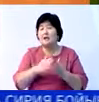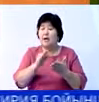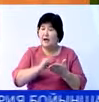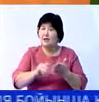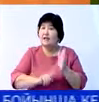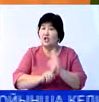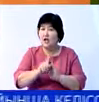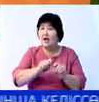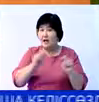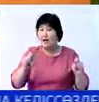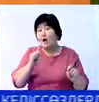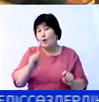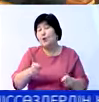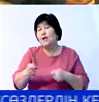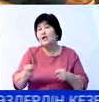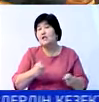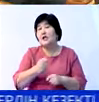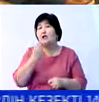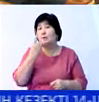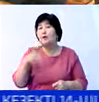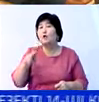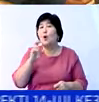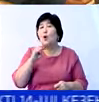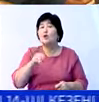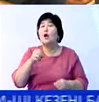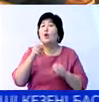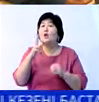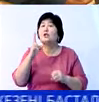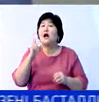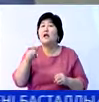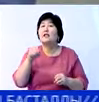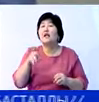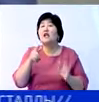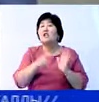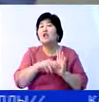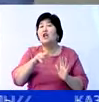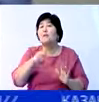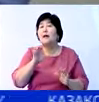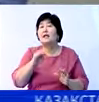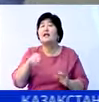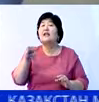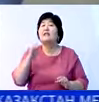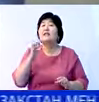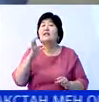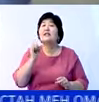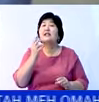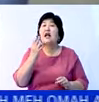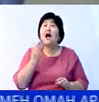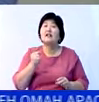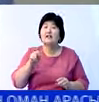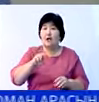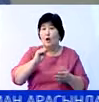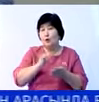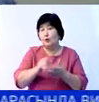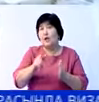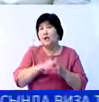көрді. Сондай-ақ оның жетекшілігімен 1 докторлық, 13 кандидаттық, 7 магистрлық диссертация қорғалды. Міне Темірхан Сақалының